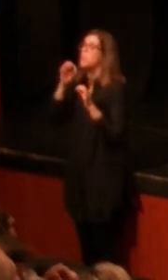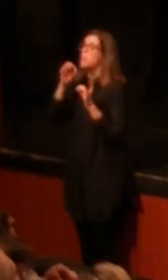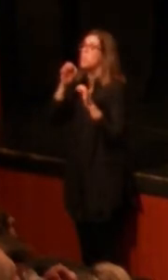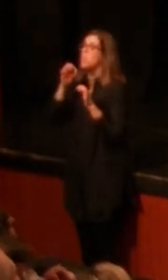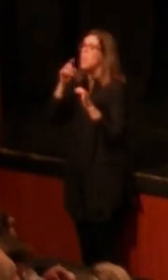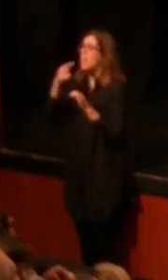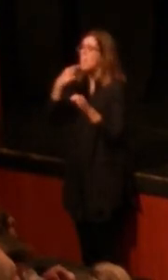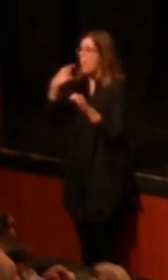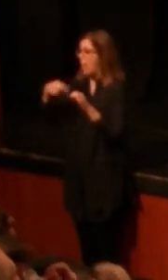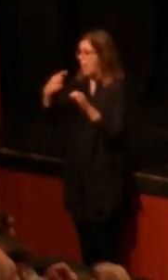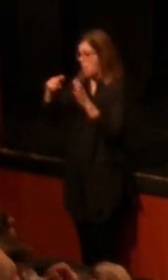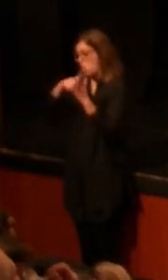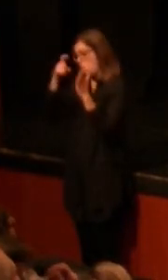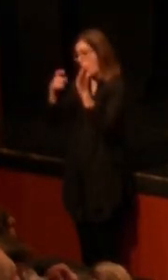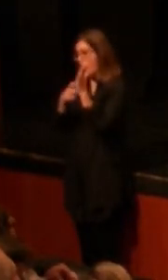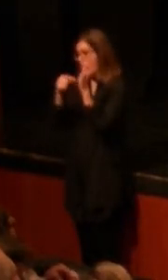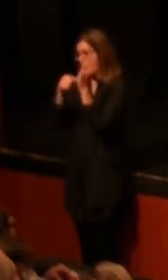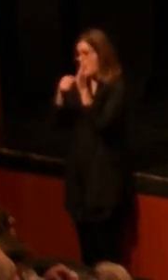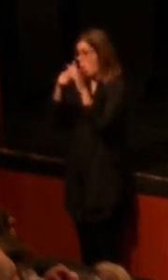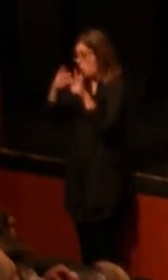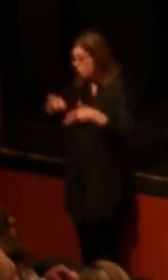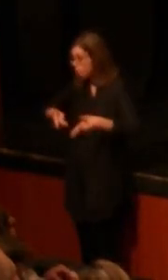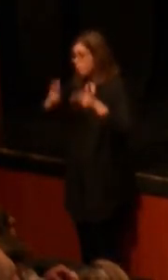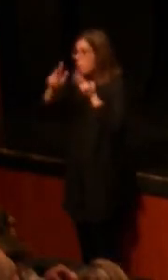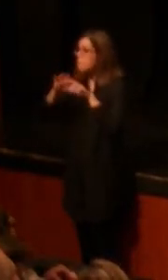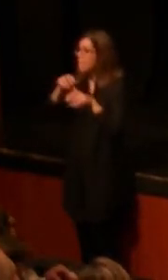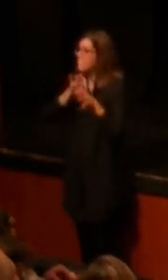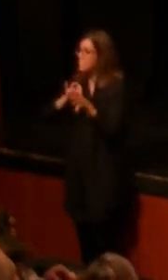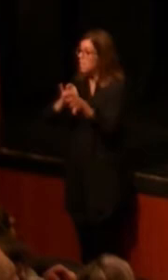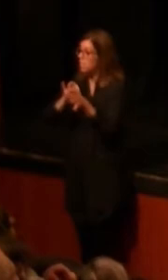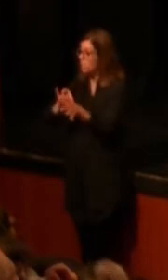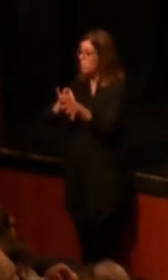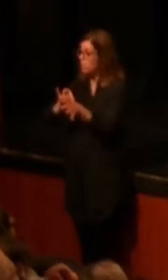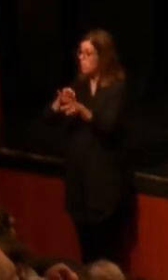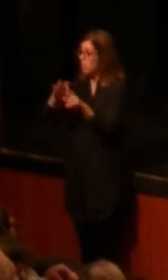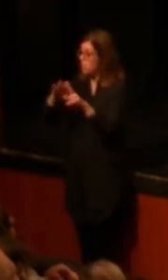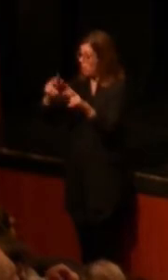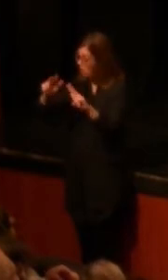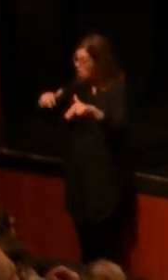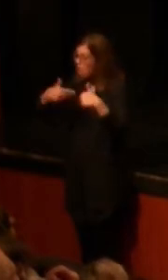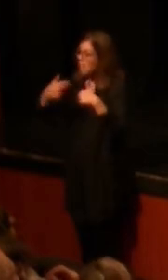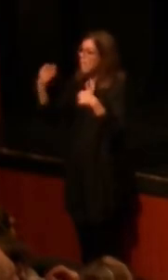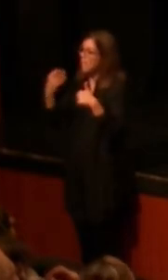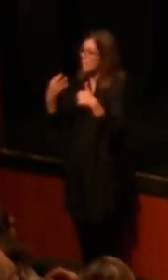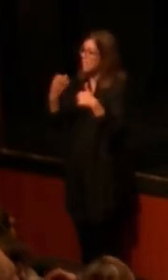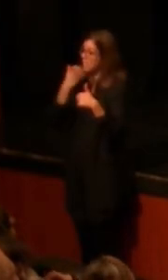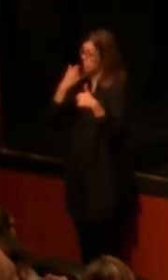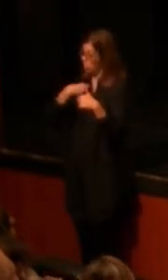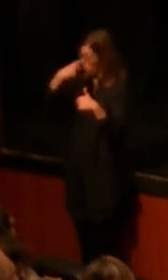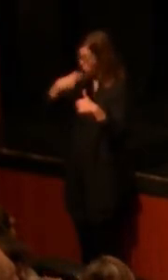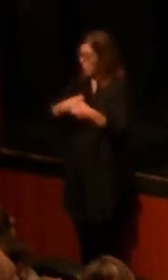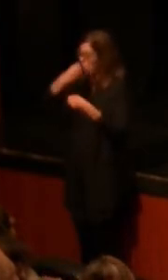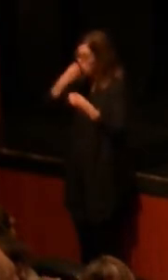per donar un servei, que donin una llicència per donar un servei que et permeti, doncs, si tu fas bé i